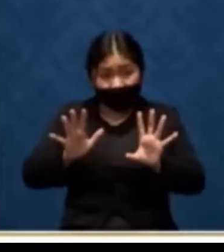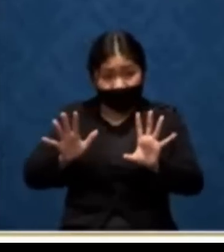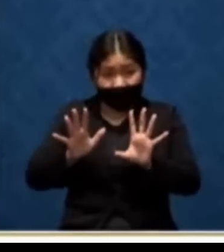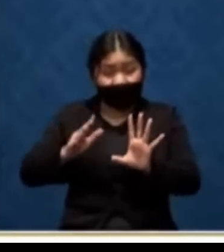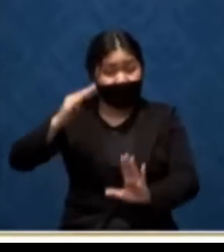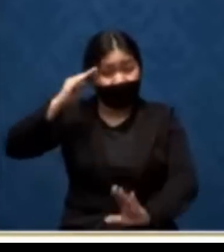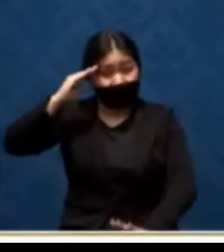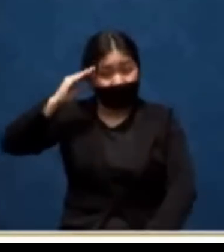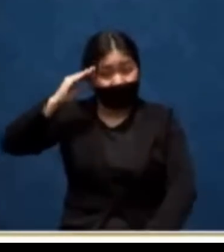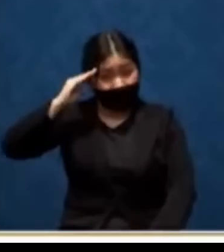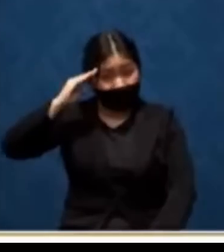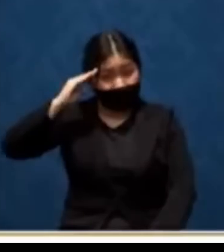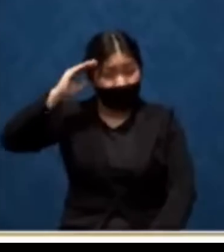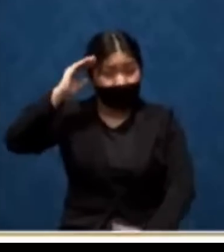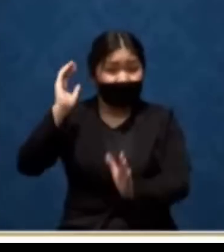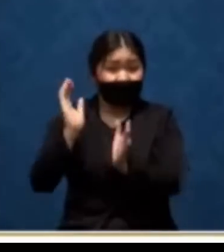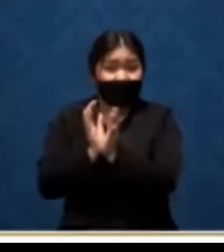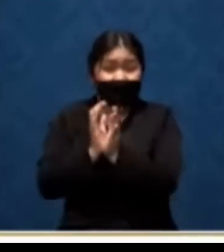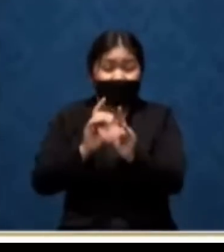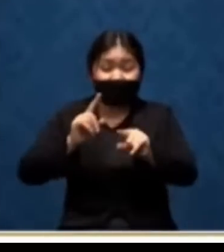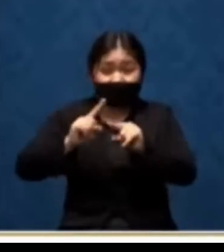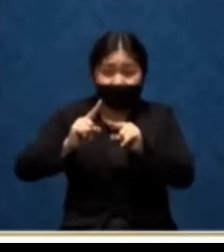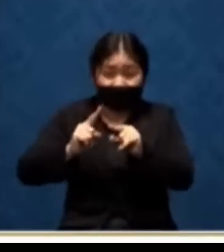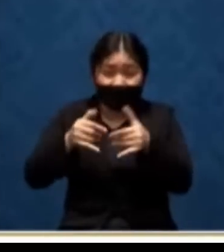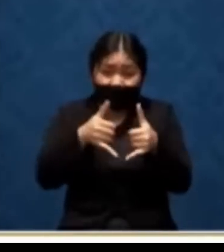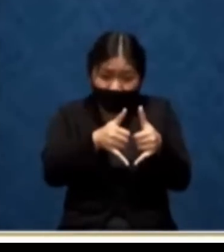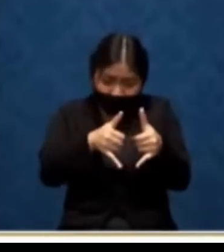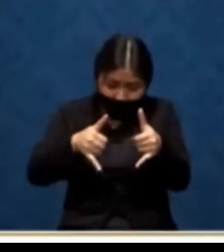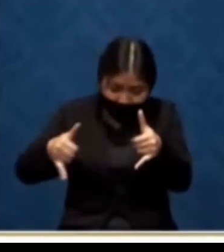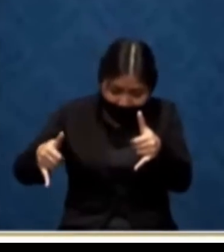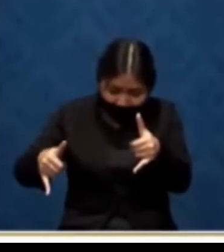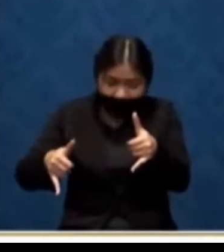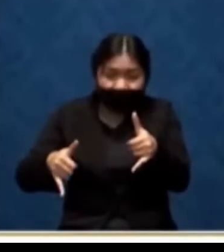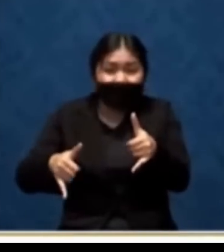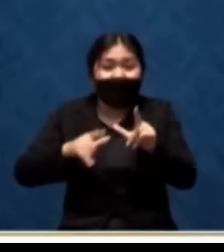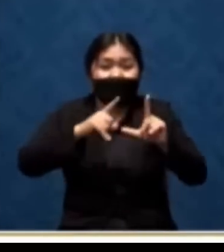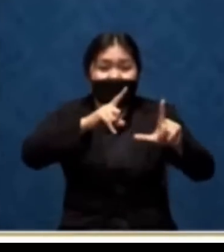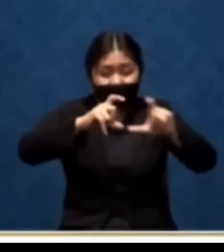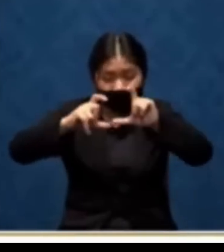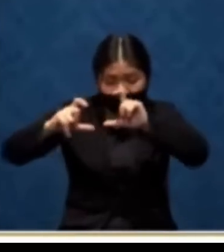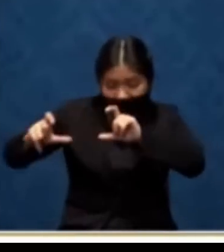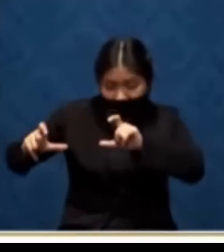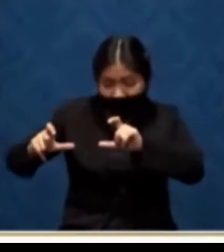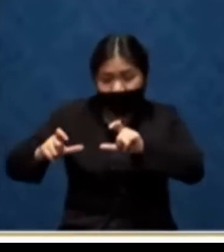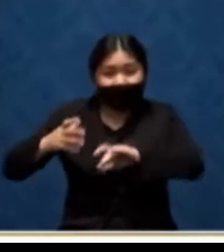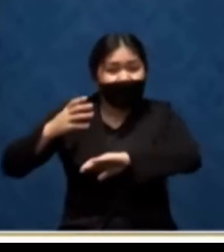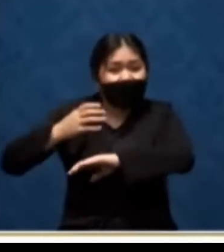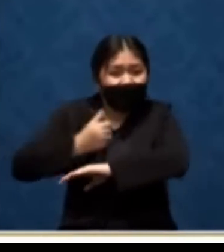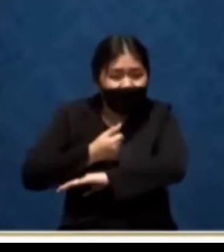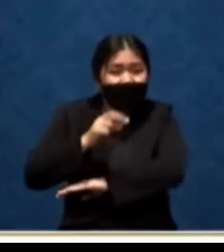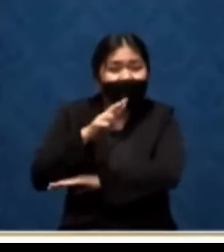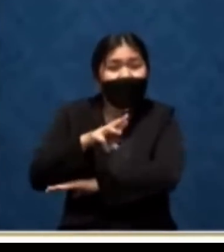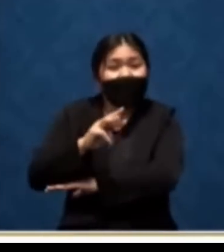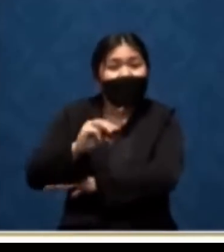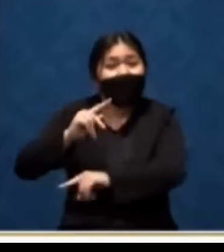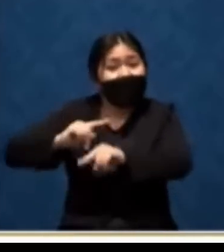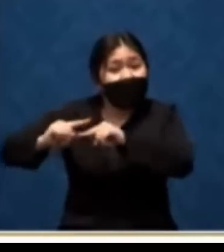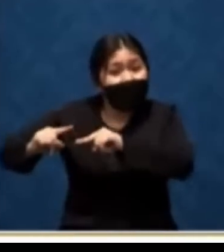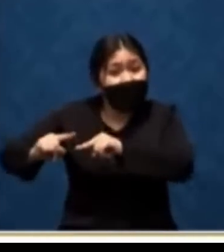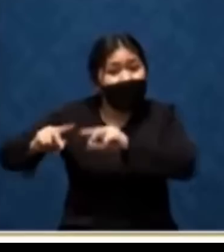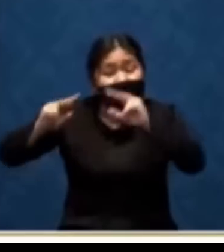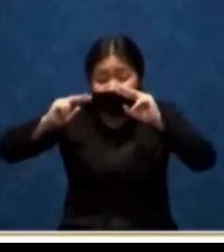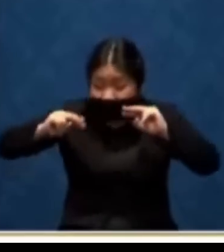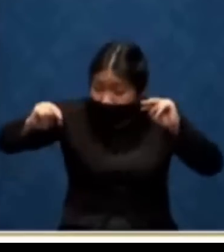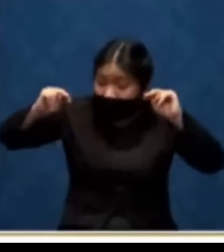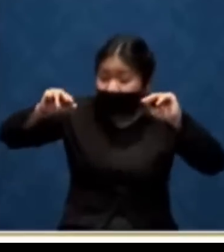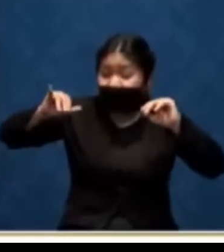ารนายตำรวจคนนั้นคนนี้แล้วค่อยๆไล่ระดับจนมาถึงนักการเมืองรัฐมนตรีต่างๆผลเอกประยุทธ์ก็ไป